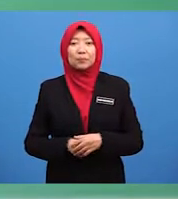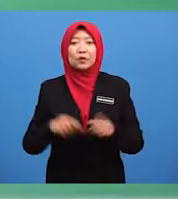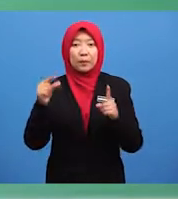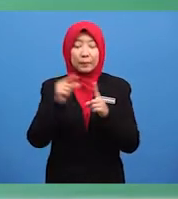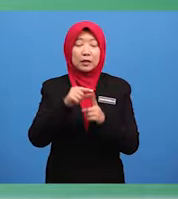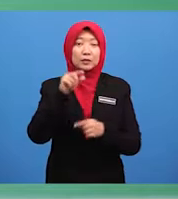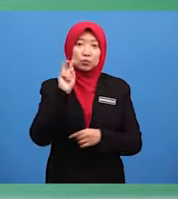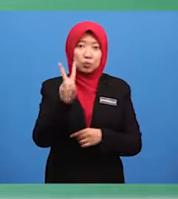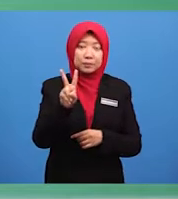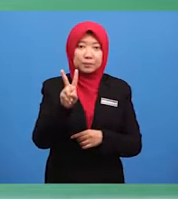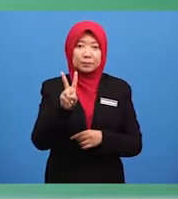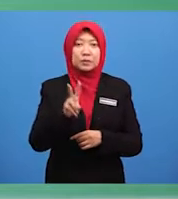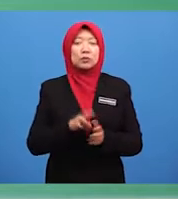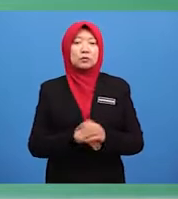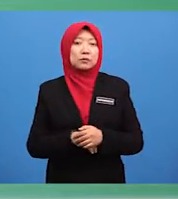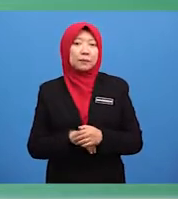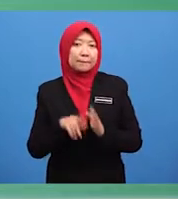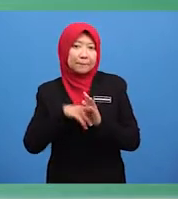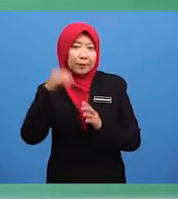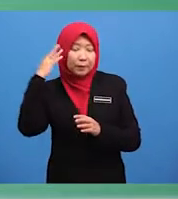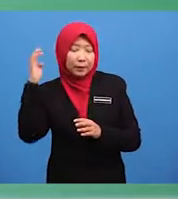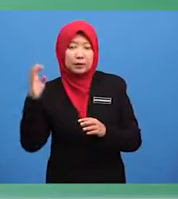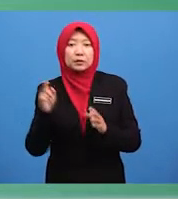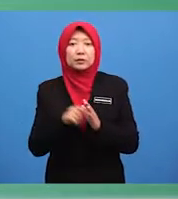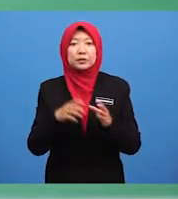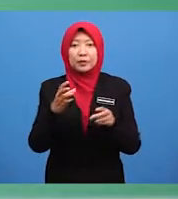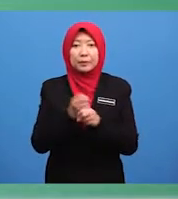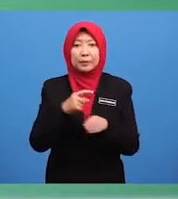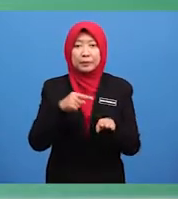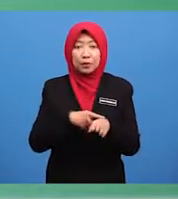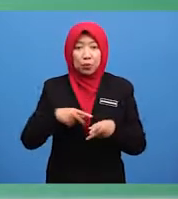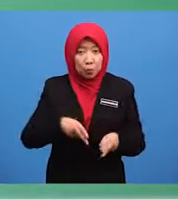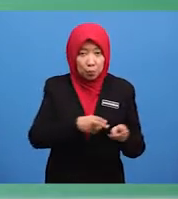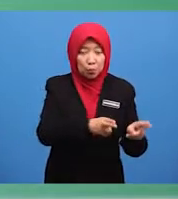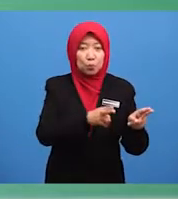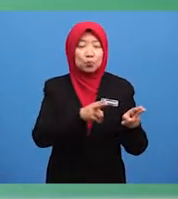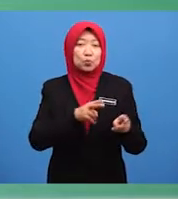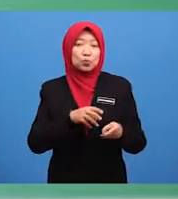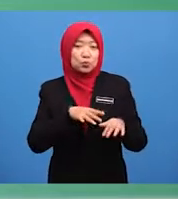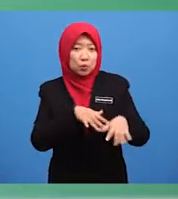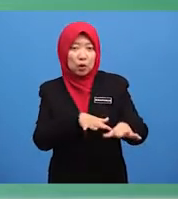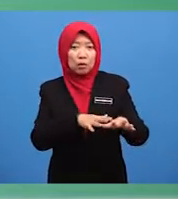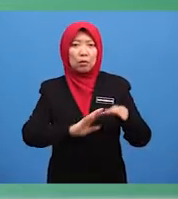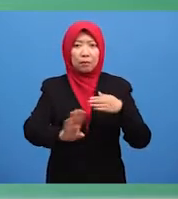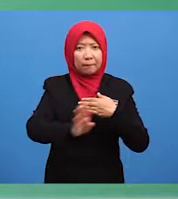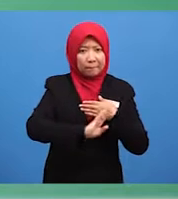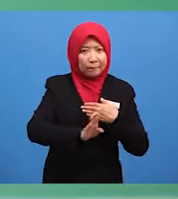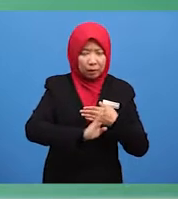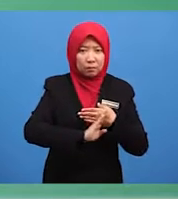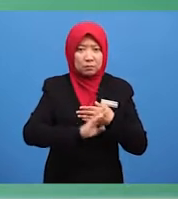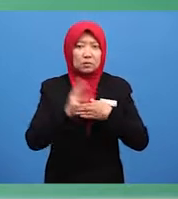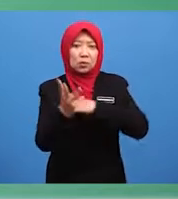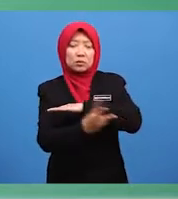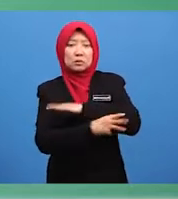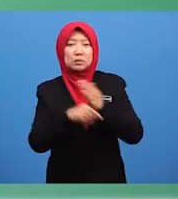Perkataan kedua, pembayangnya, terdapat di hulu sungai, agak bahaya kawasan